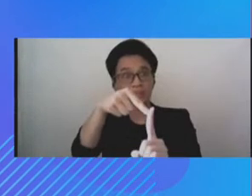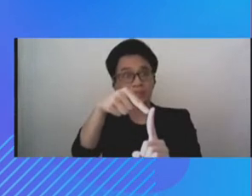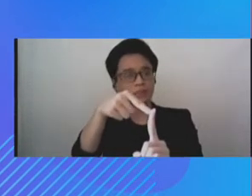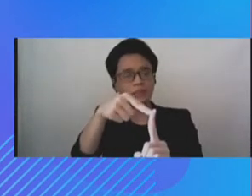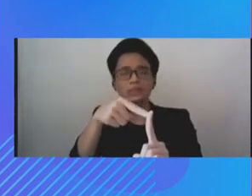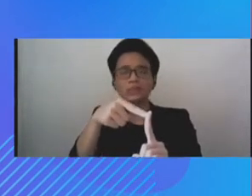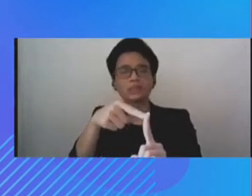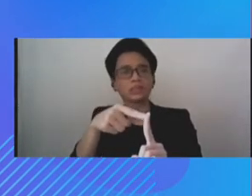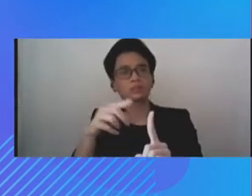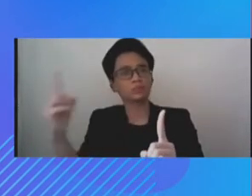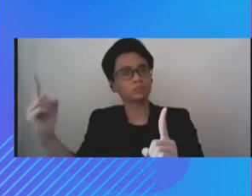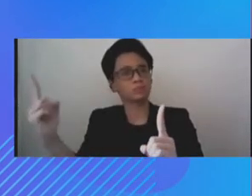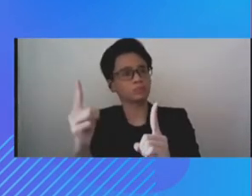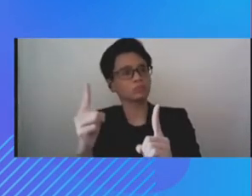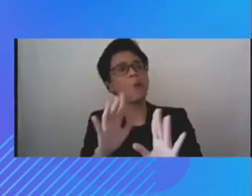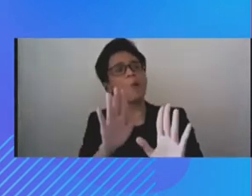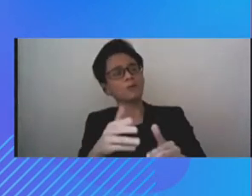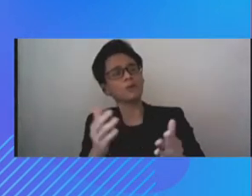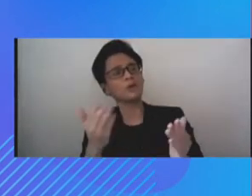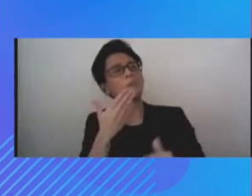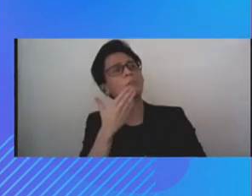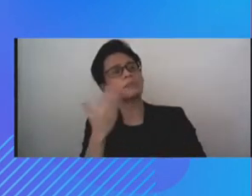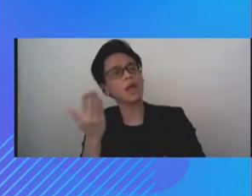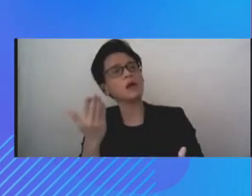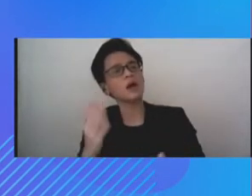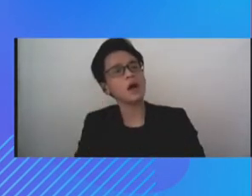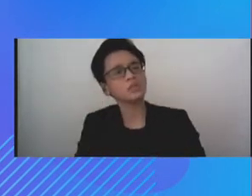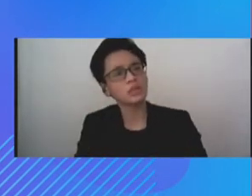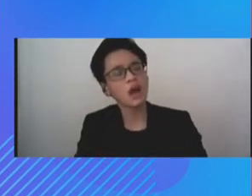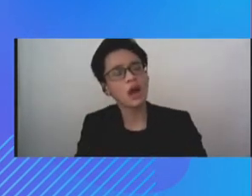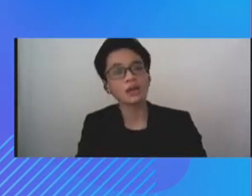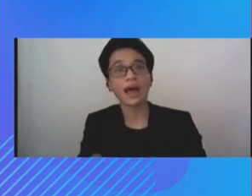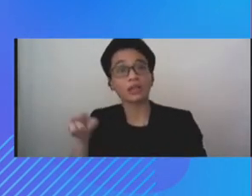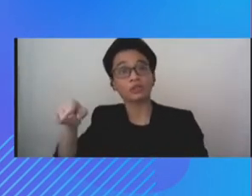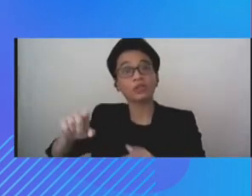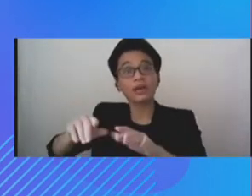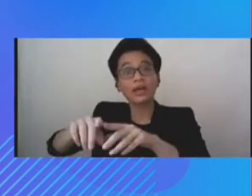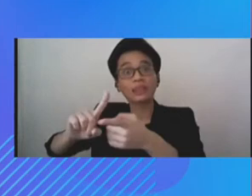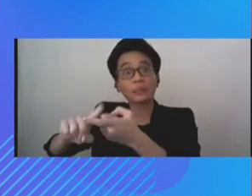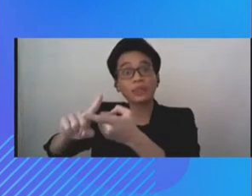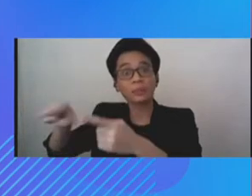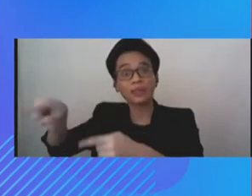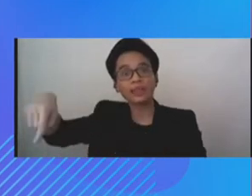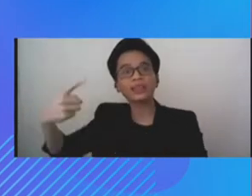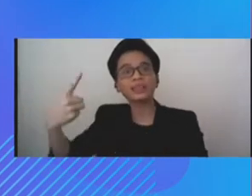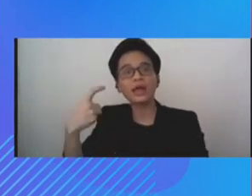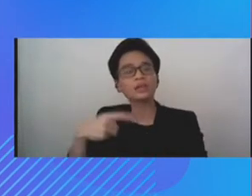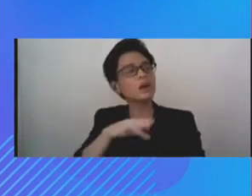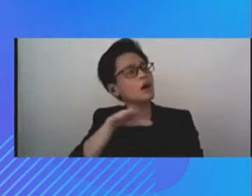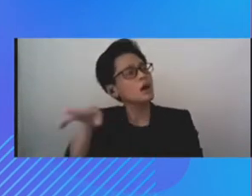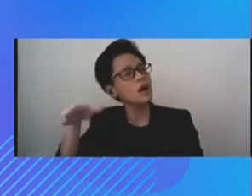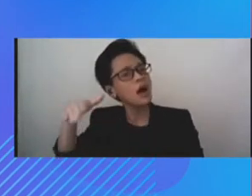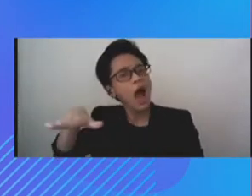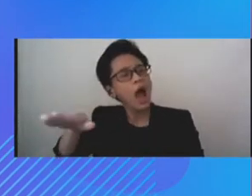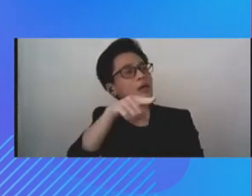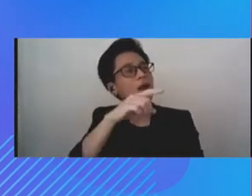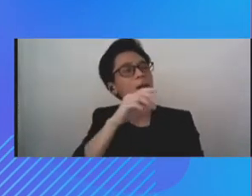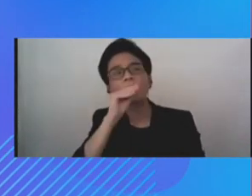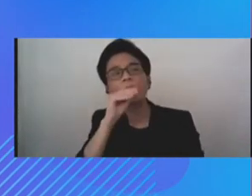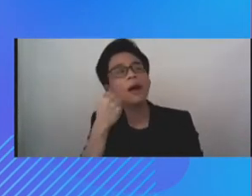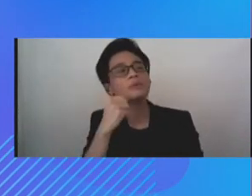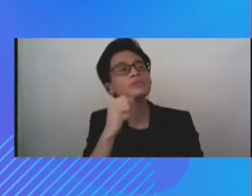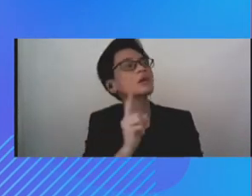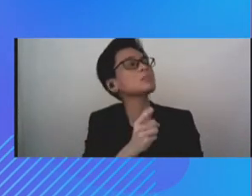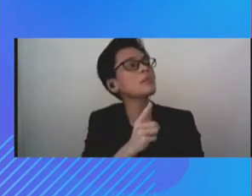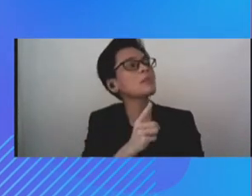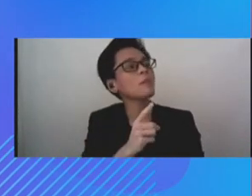tetap biasa aja kayak gitu. Terus kemudian tanya, kenapa sih Adnan belum bisa bicara, kenapa dia terus butuh